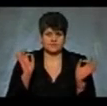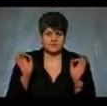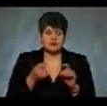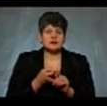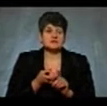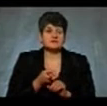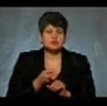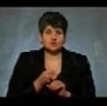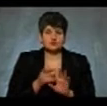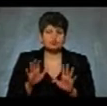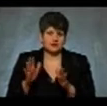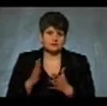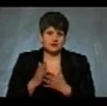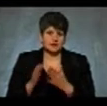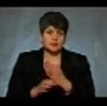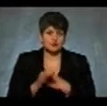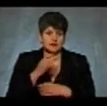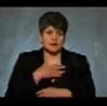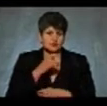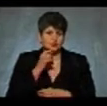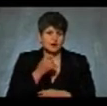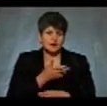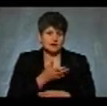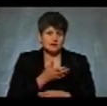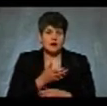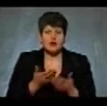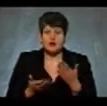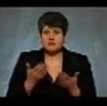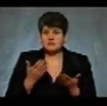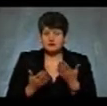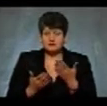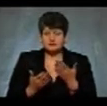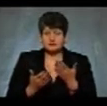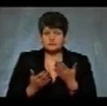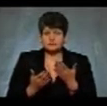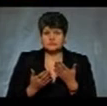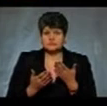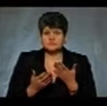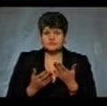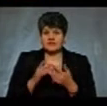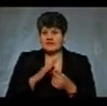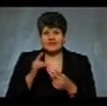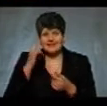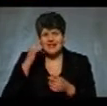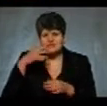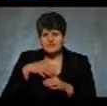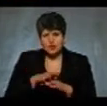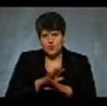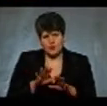які проходять на сході нашої країни. Разом з тим, скажімо так, несвідомі